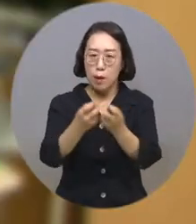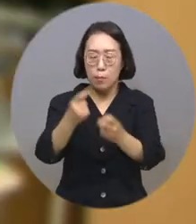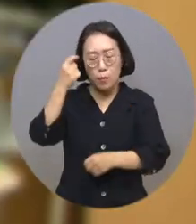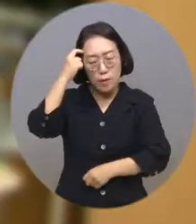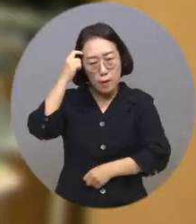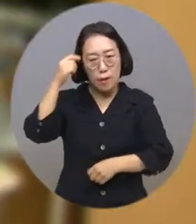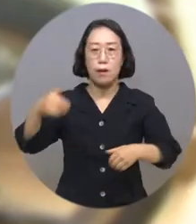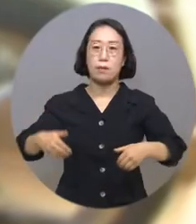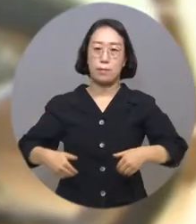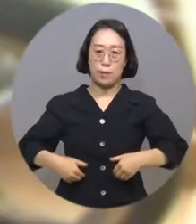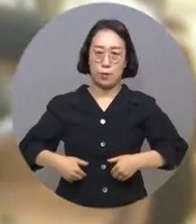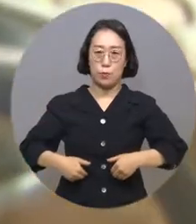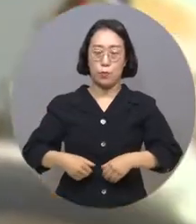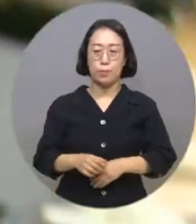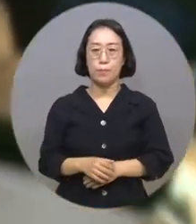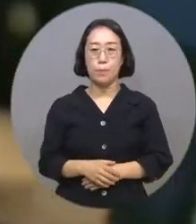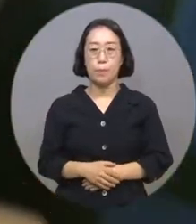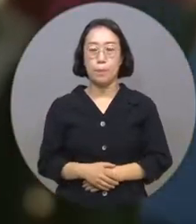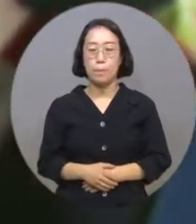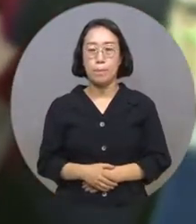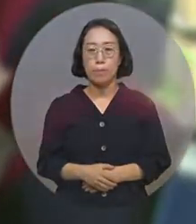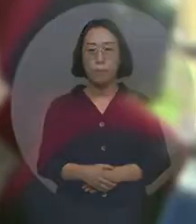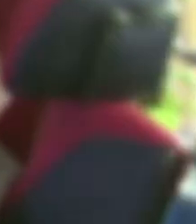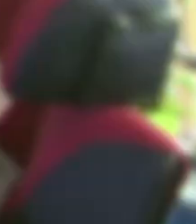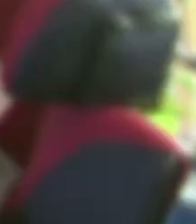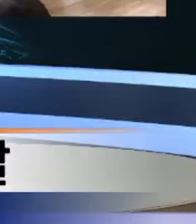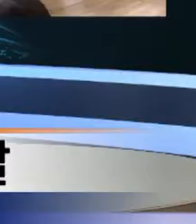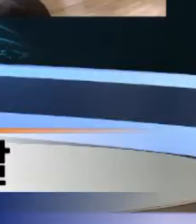시점입니다. 복지TV 뉴스 박순용입니다.